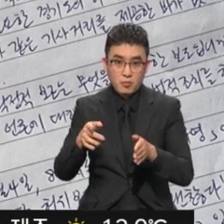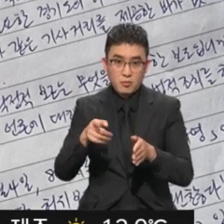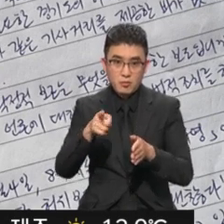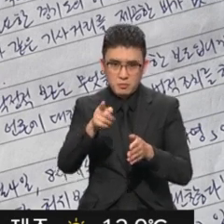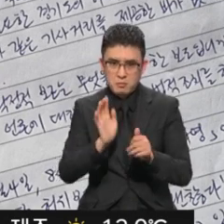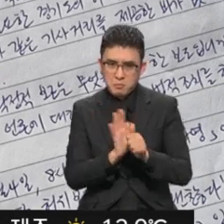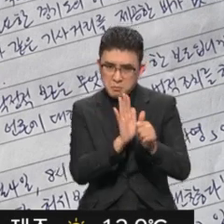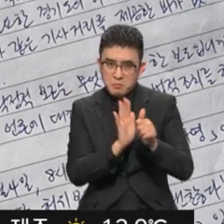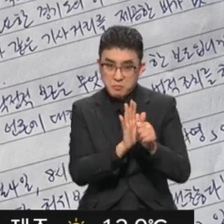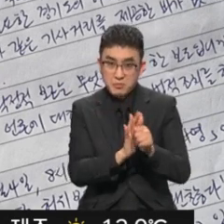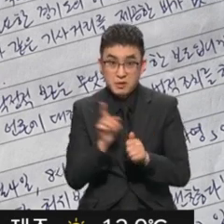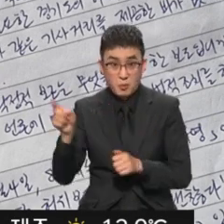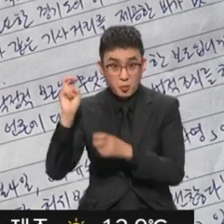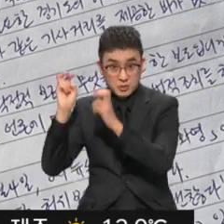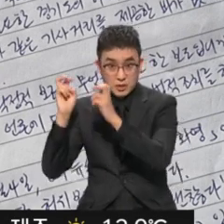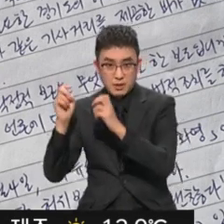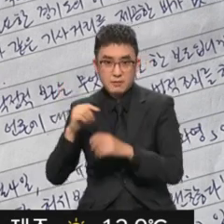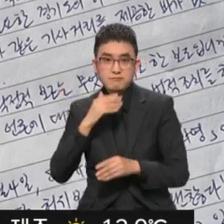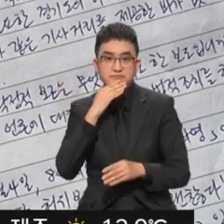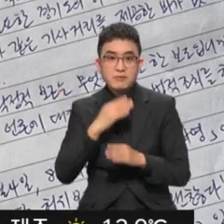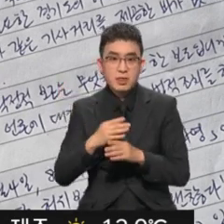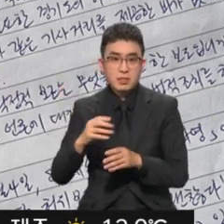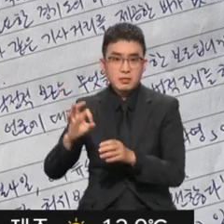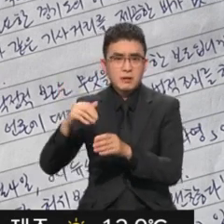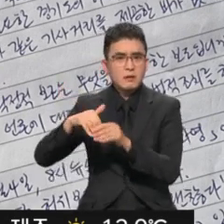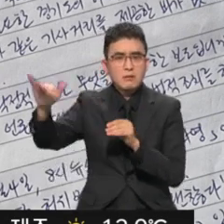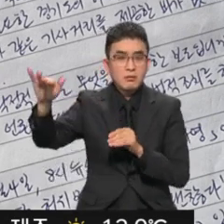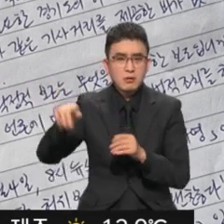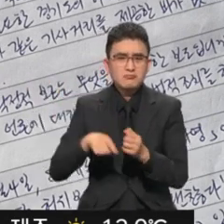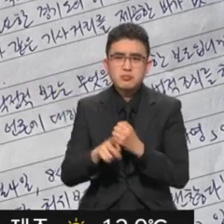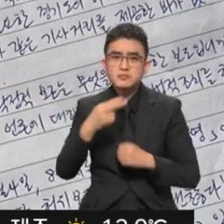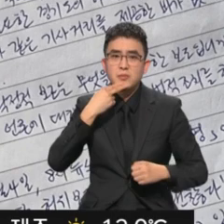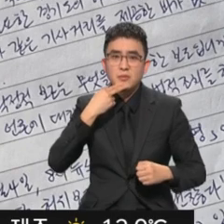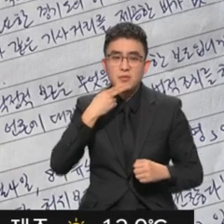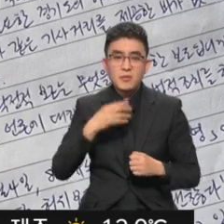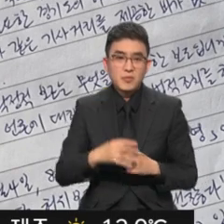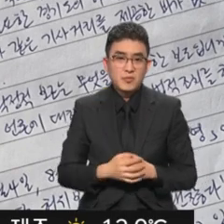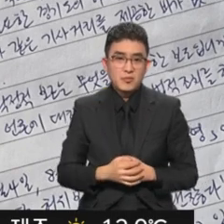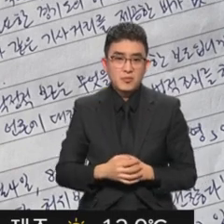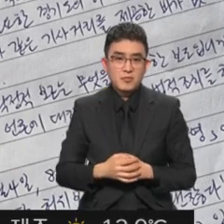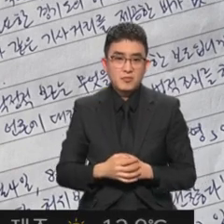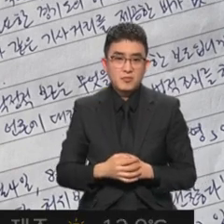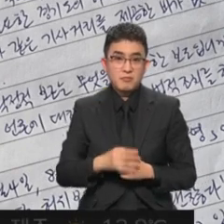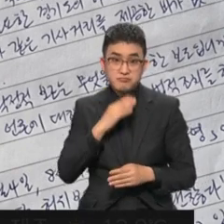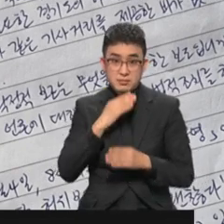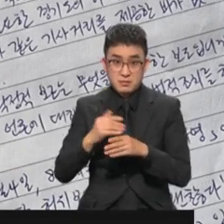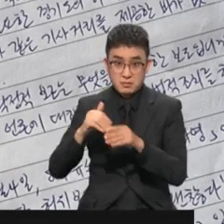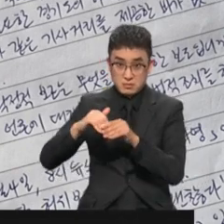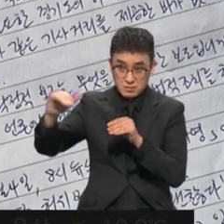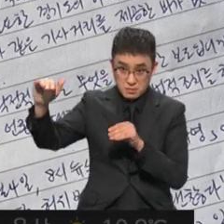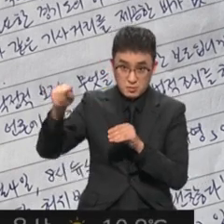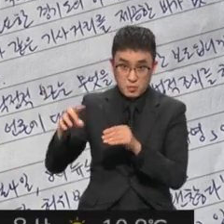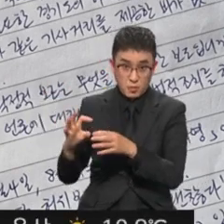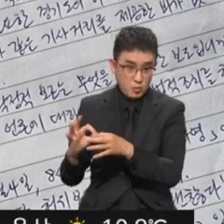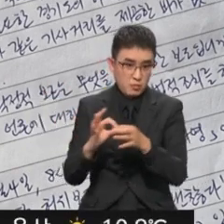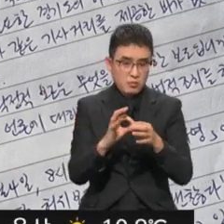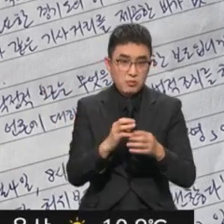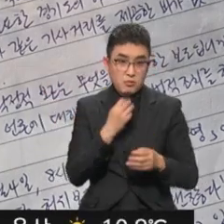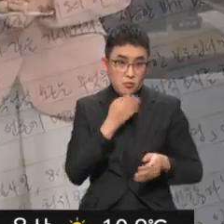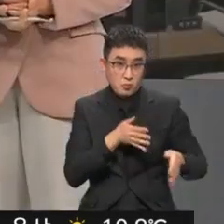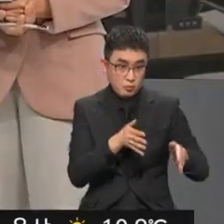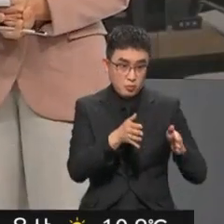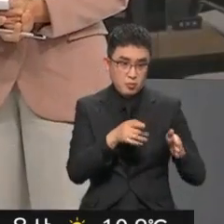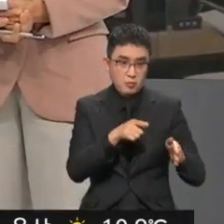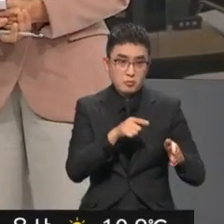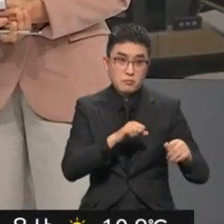제공할 아무런 이유가 없습니다. 대북 송금이 필요한 경기도에 어떠한 대북 활동도 없습니다.